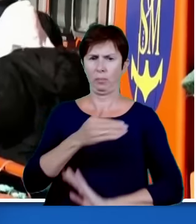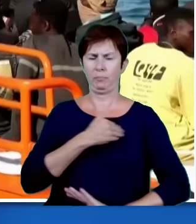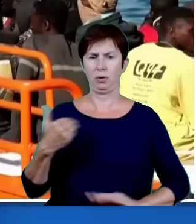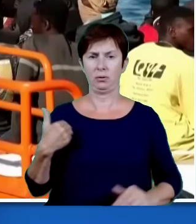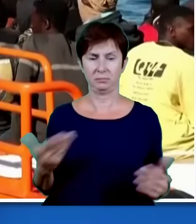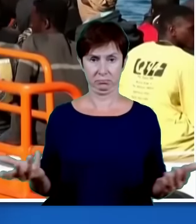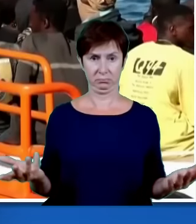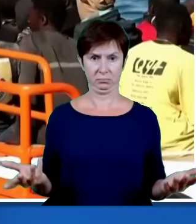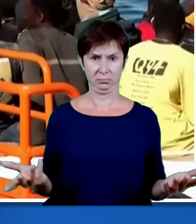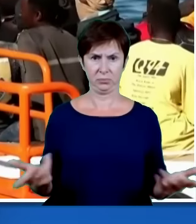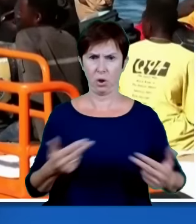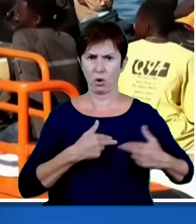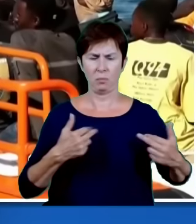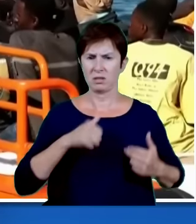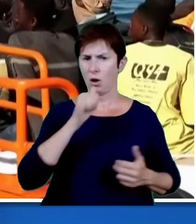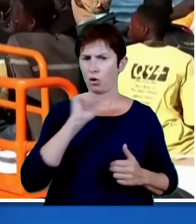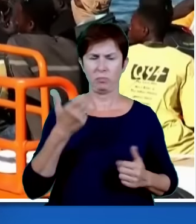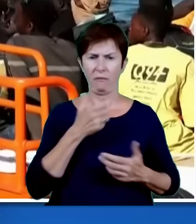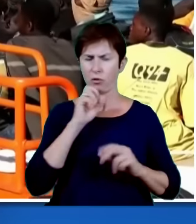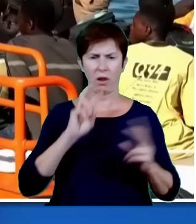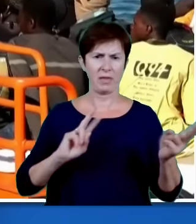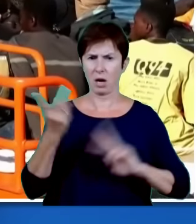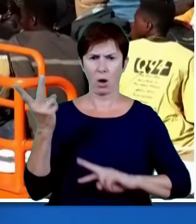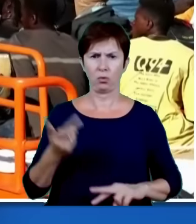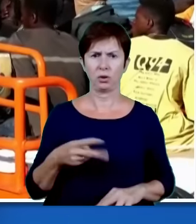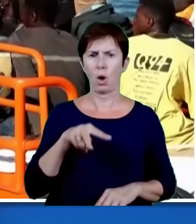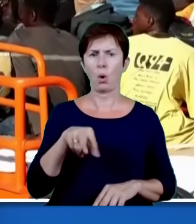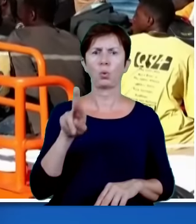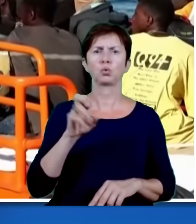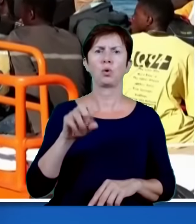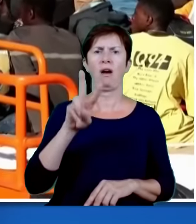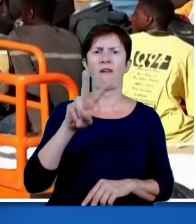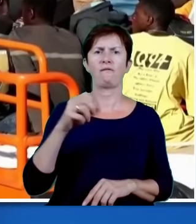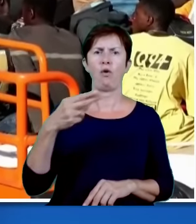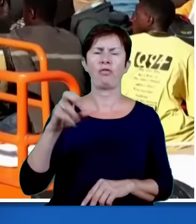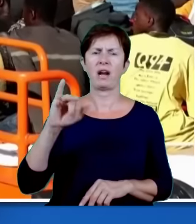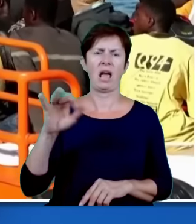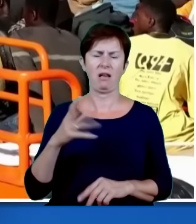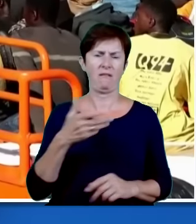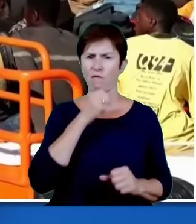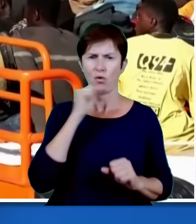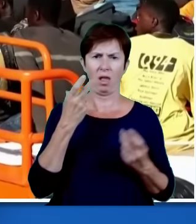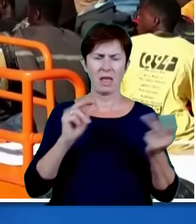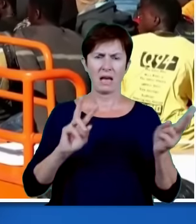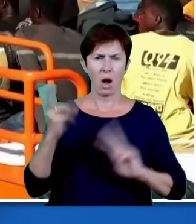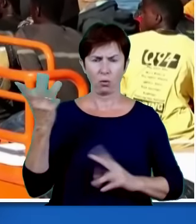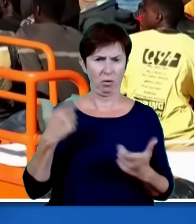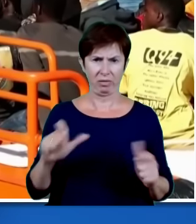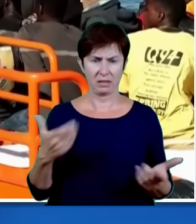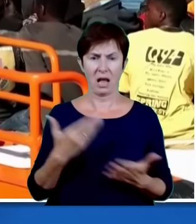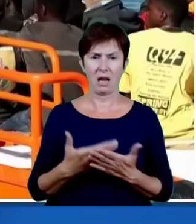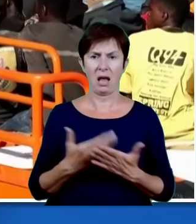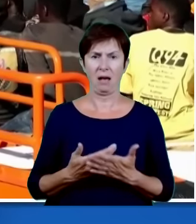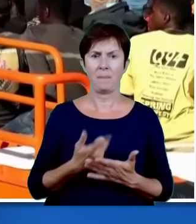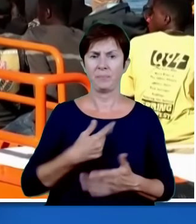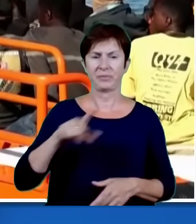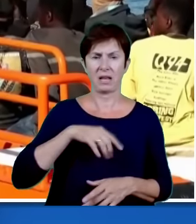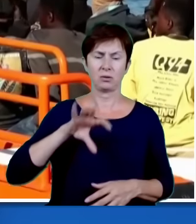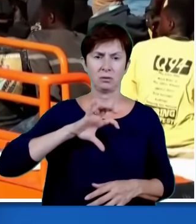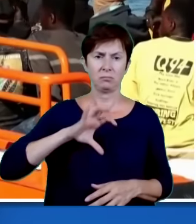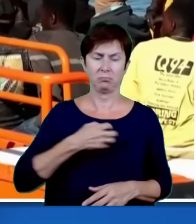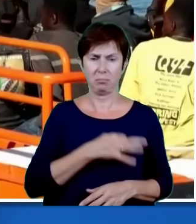Komisja Europejska nie interweniuje pani Ursula von deren nie interweniowała dlatego nasza frakcja i Polska